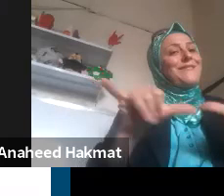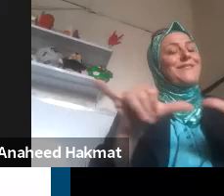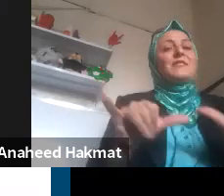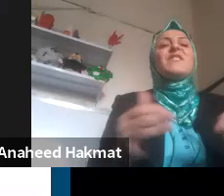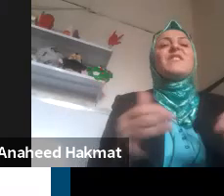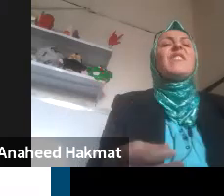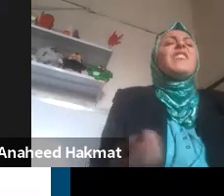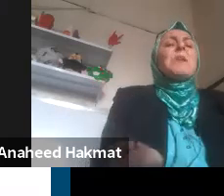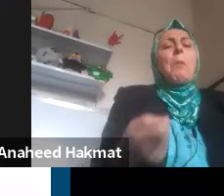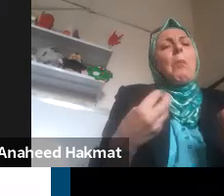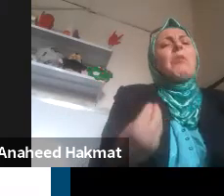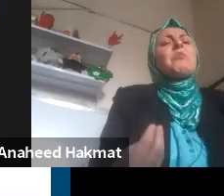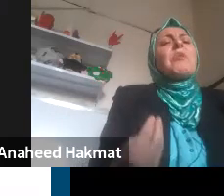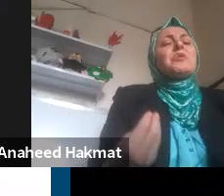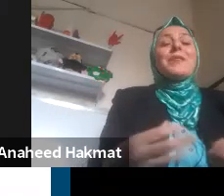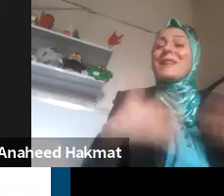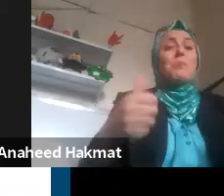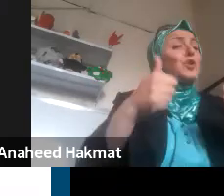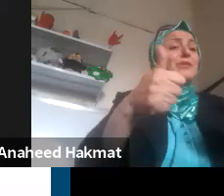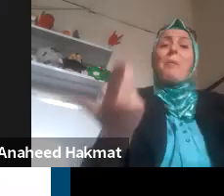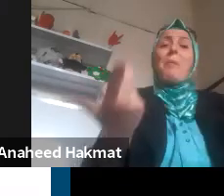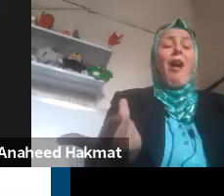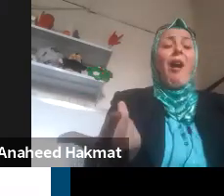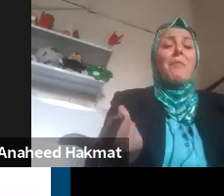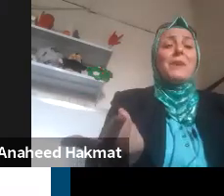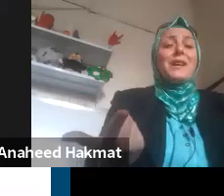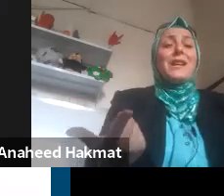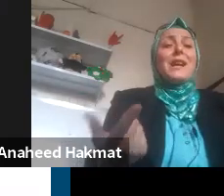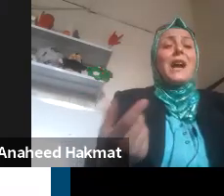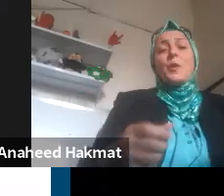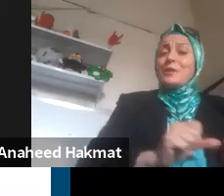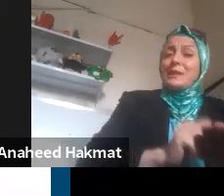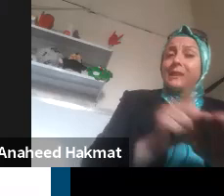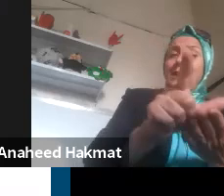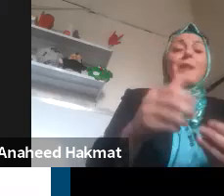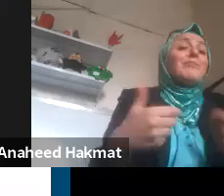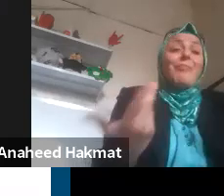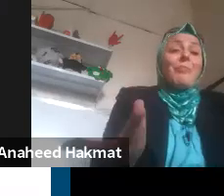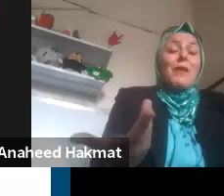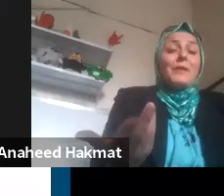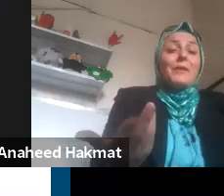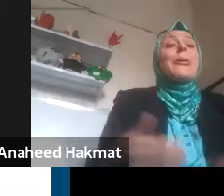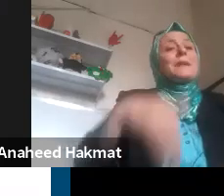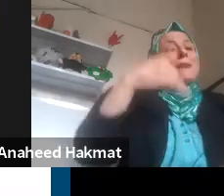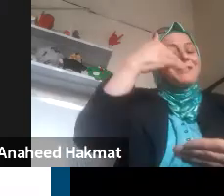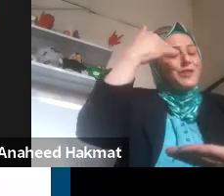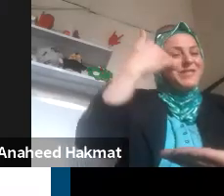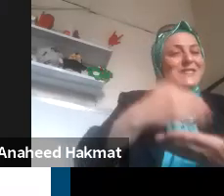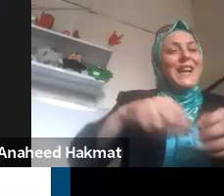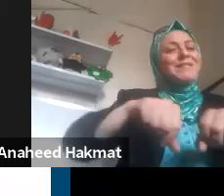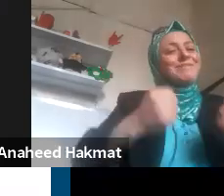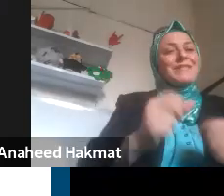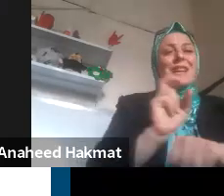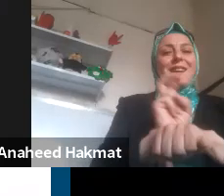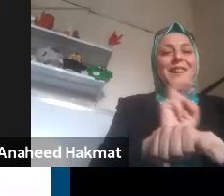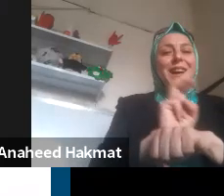منا منيحة كفاية كرمال نقدر نحضر ونعمل أبلود أو داونلود، وانقطاع الكهرباء يلي كمان ما فينا نكون عم